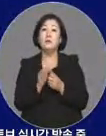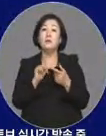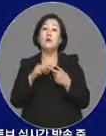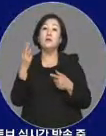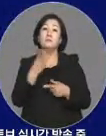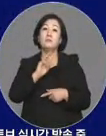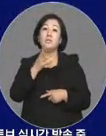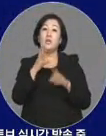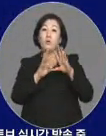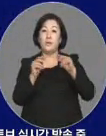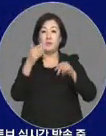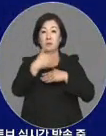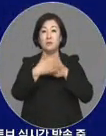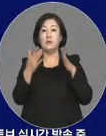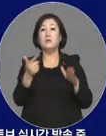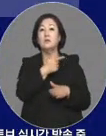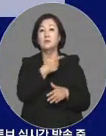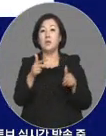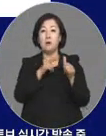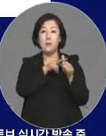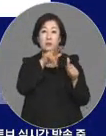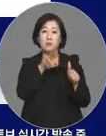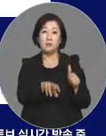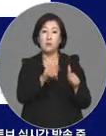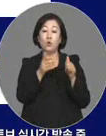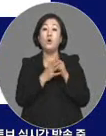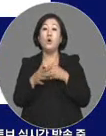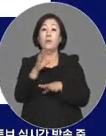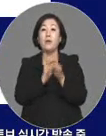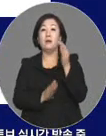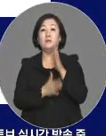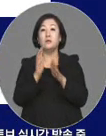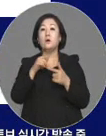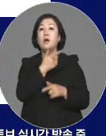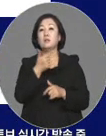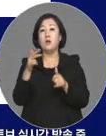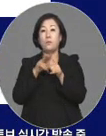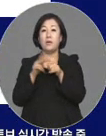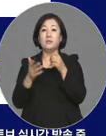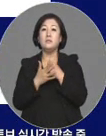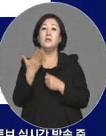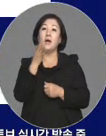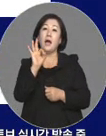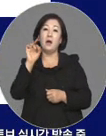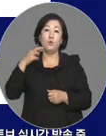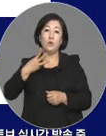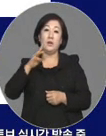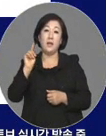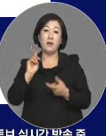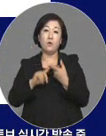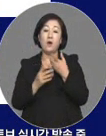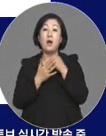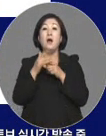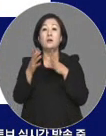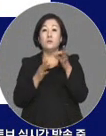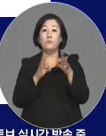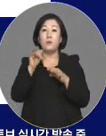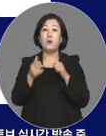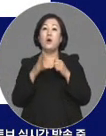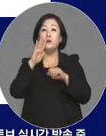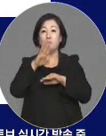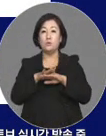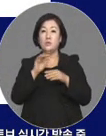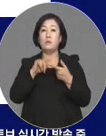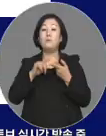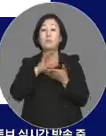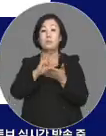3,000제곱미터 이상의 대규모 점포가 해당되는데 백화점과 대형마트뿐 아니라 아울렛과 같은 쇼핑센터와 농수산물